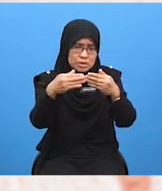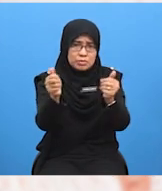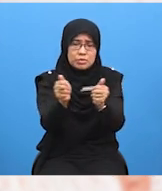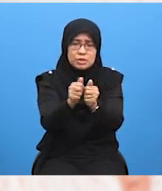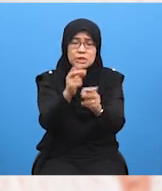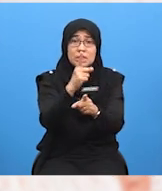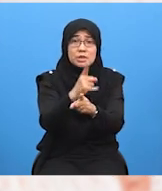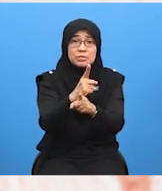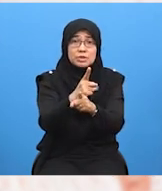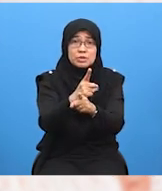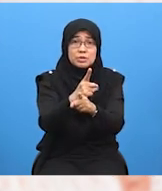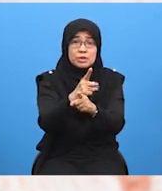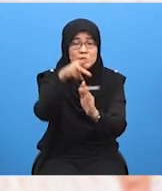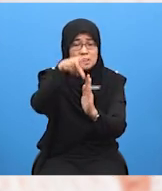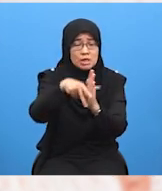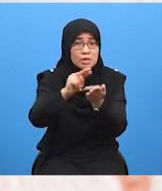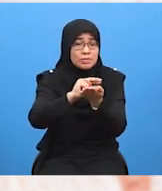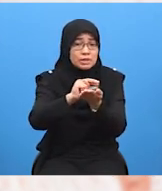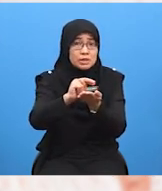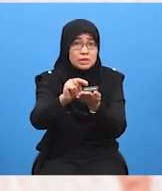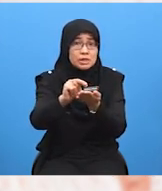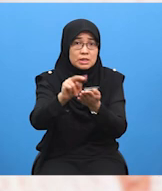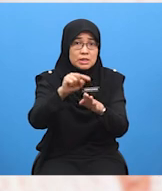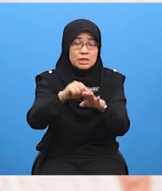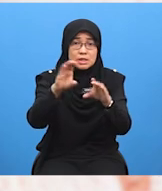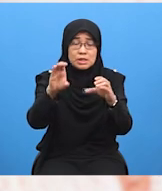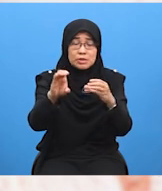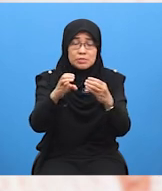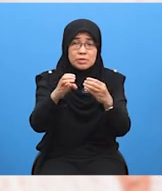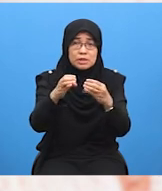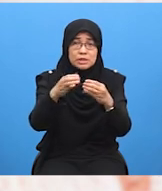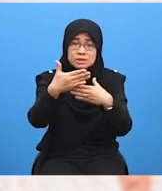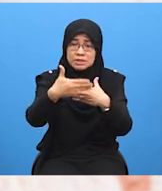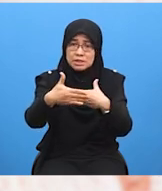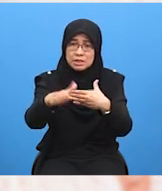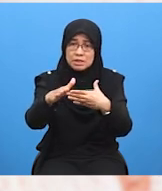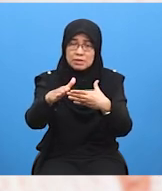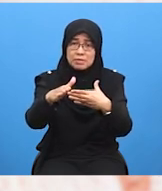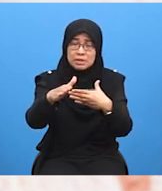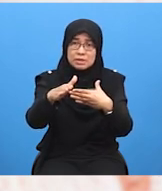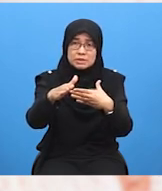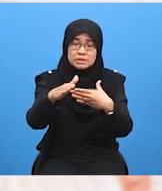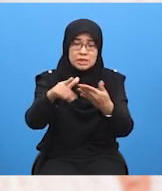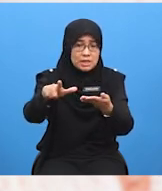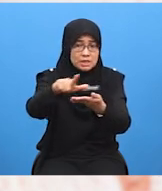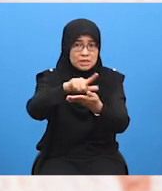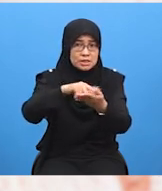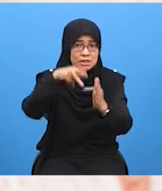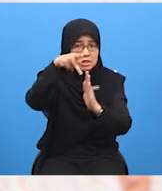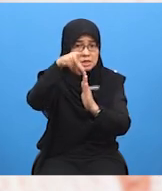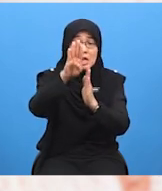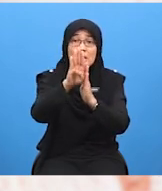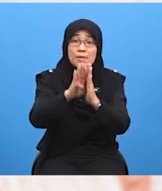Penilaian dibuat selepas pengujian berdasarkan kefungsian litar elektronik beroperasi